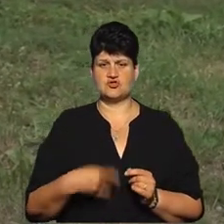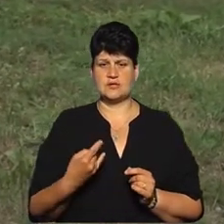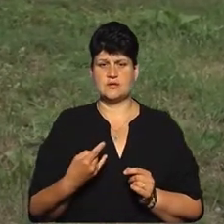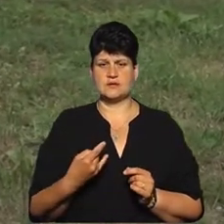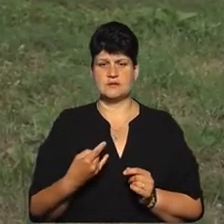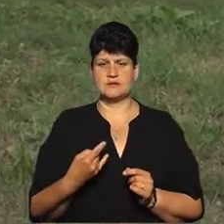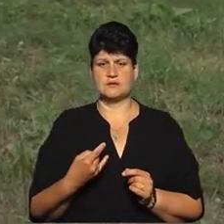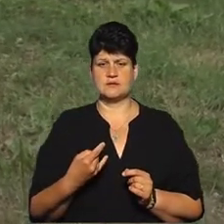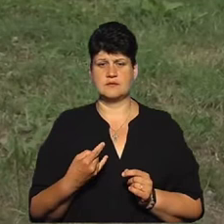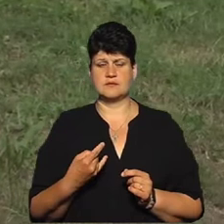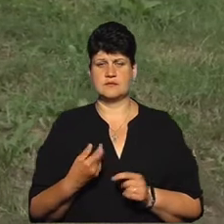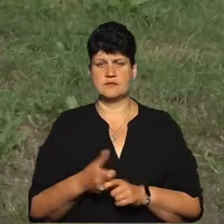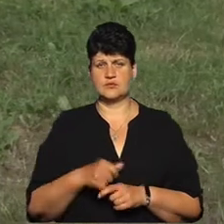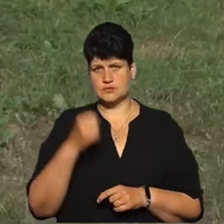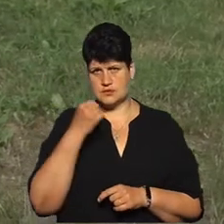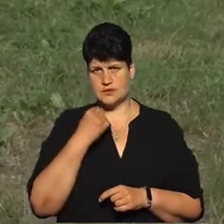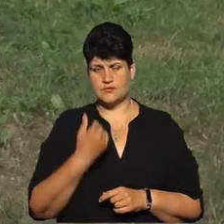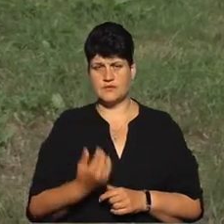Добре, дуже дякую вам.